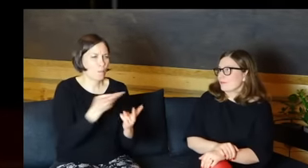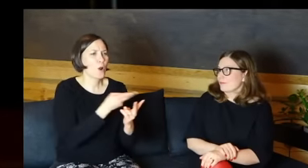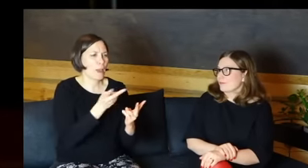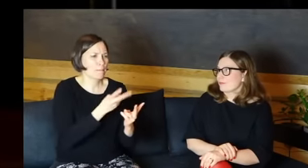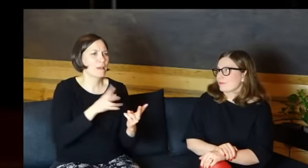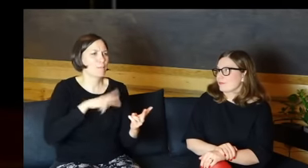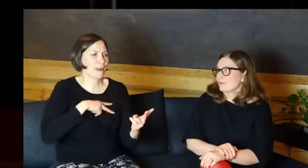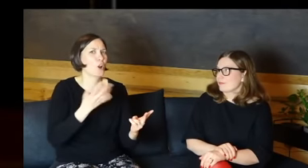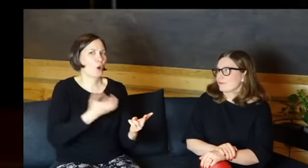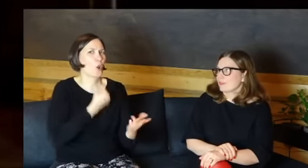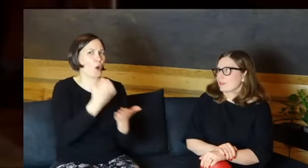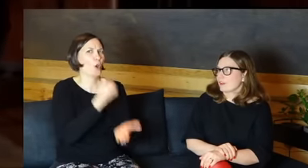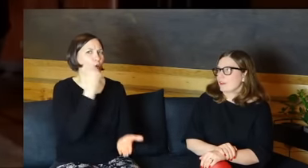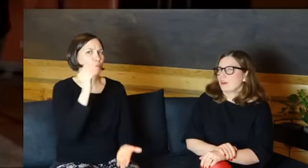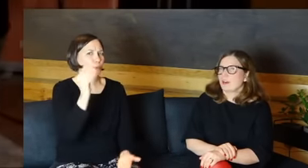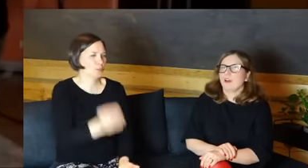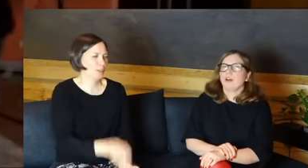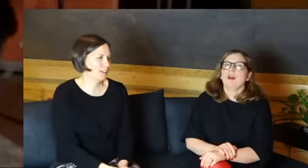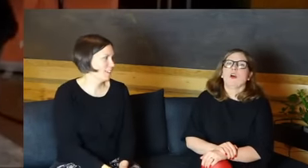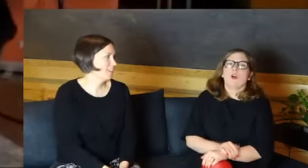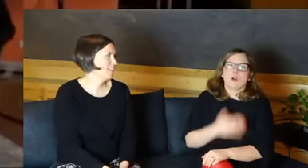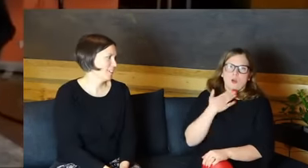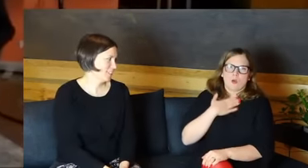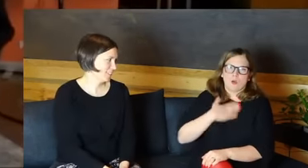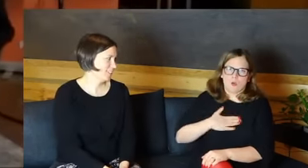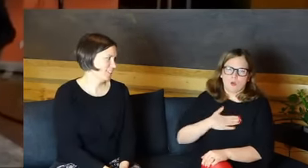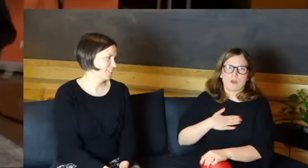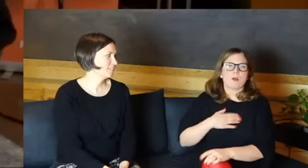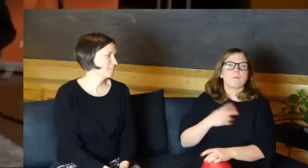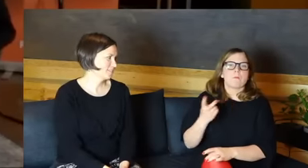Löytyy kummallekin. Tuli vahvistus tuolta Veikolta.